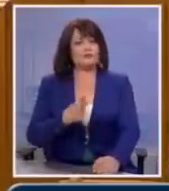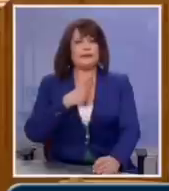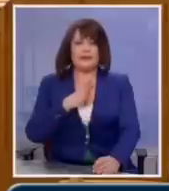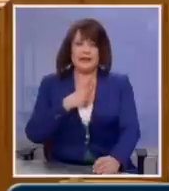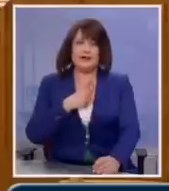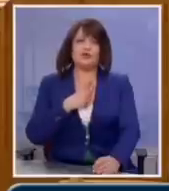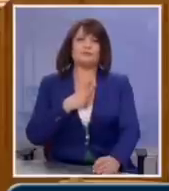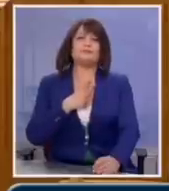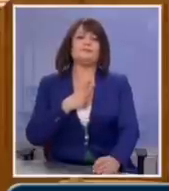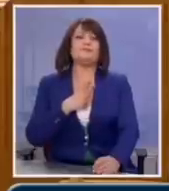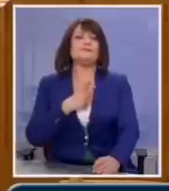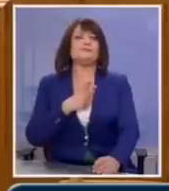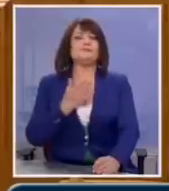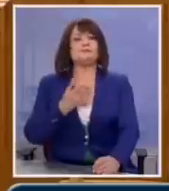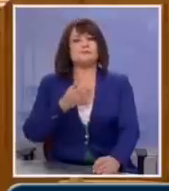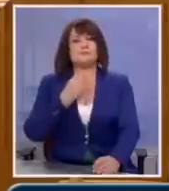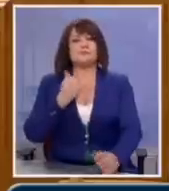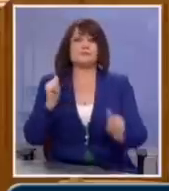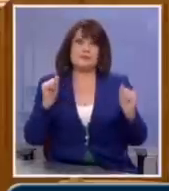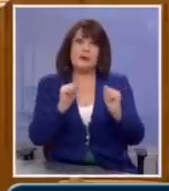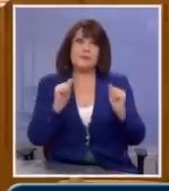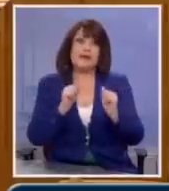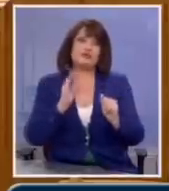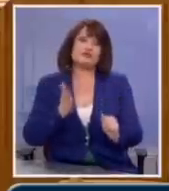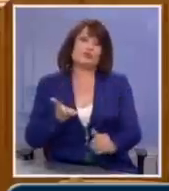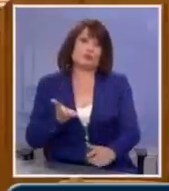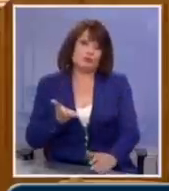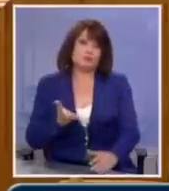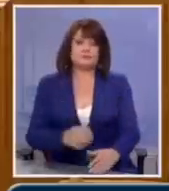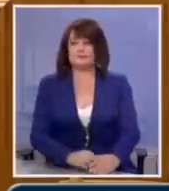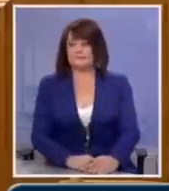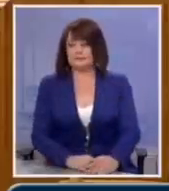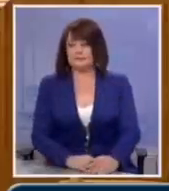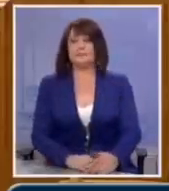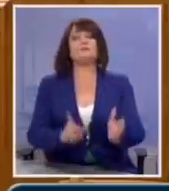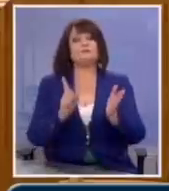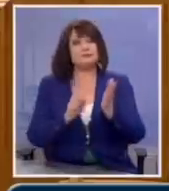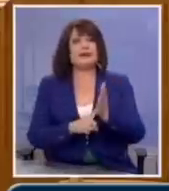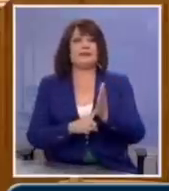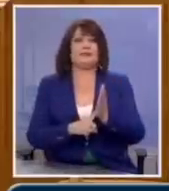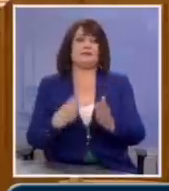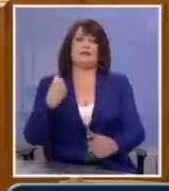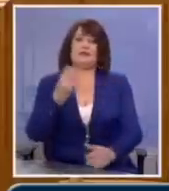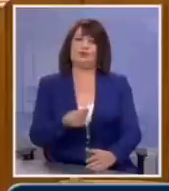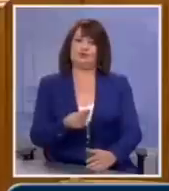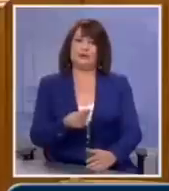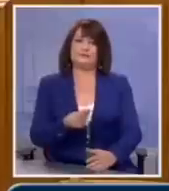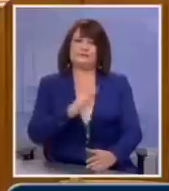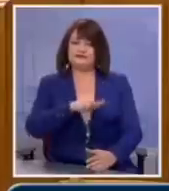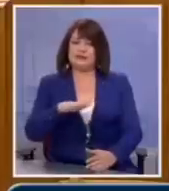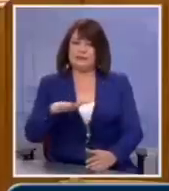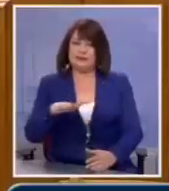ήθελα όμως παρά τα αυτά εγώ να σας πιέσω όσο μπορώ ότι πρέπει να δώσουμε τη δυνατότητα σε αυτά τα